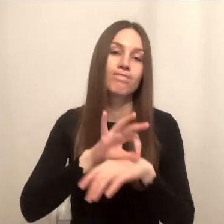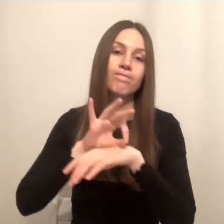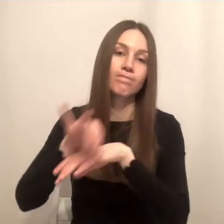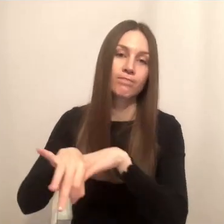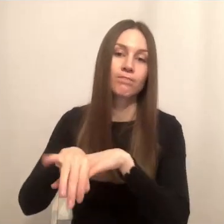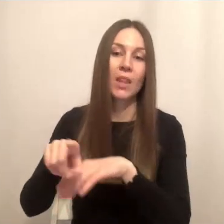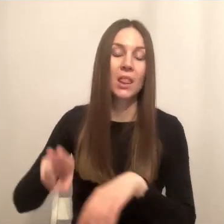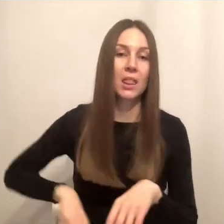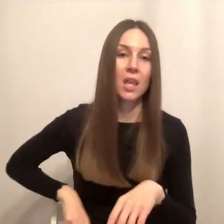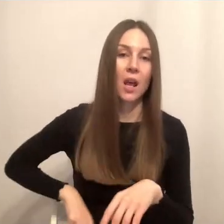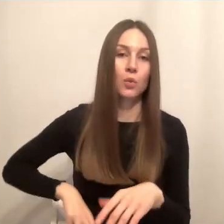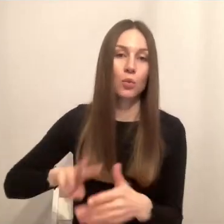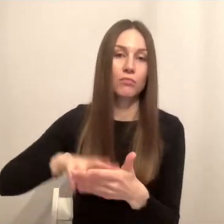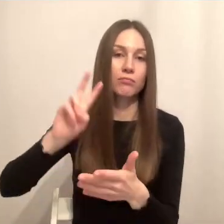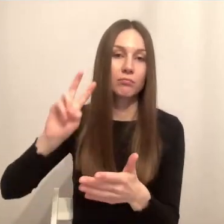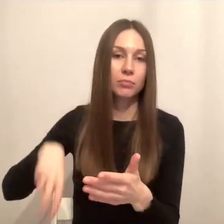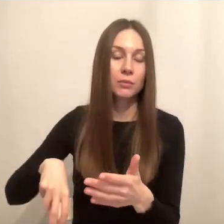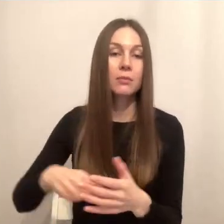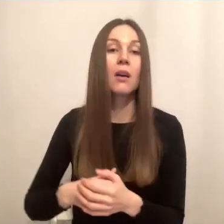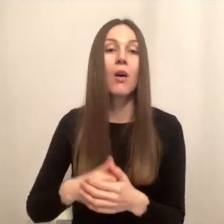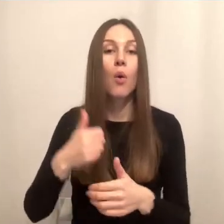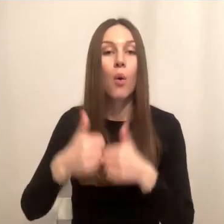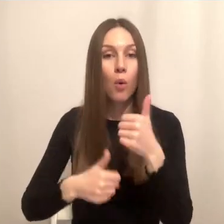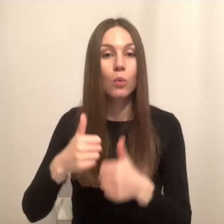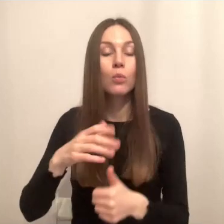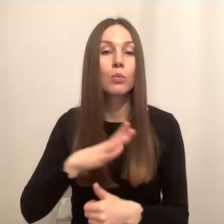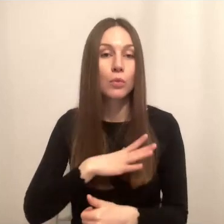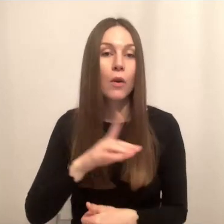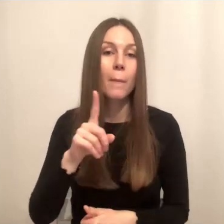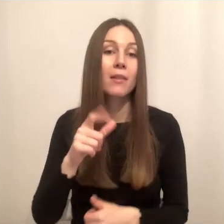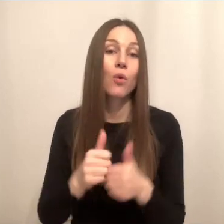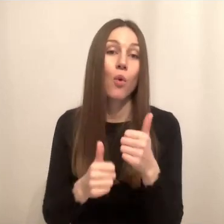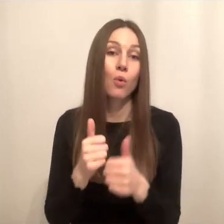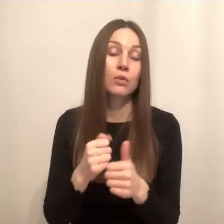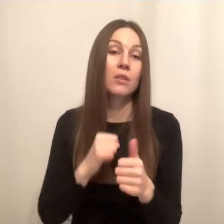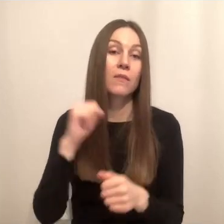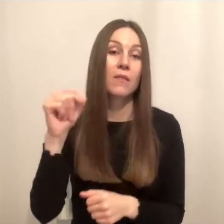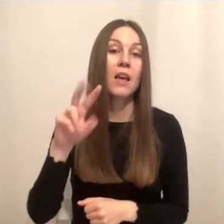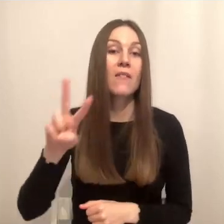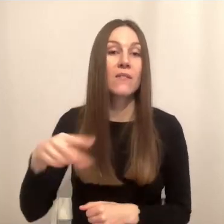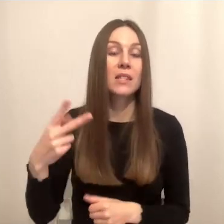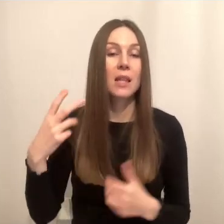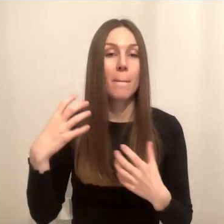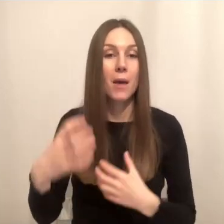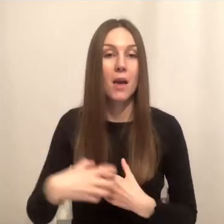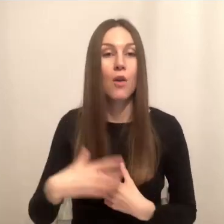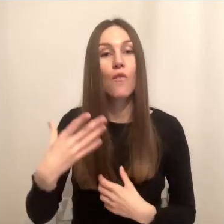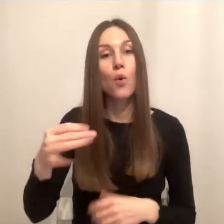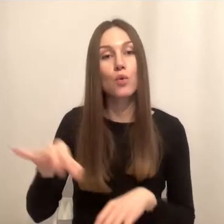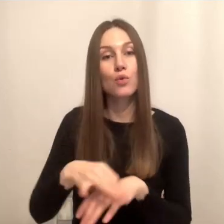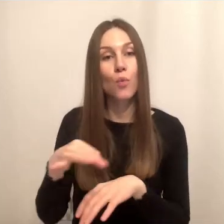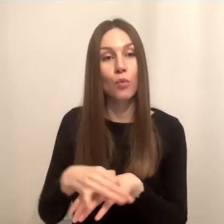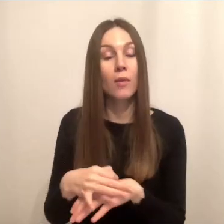direktorius pareigų, ir be abejo konkursas buvo, bet kažkodėl konkursą laimėjo būtent vicemero žmona. Taigi